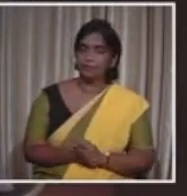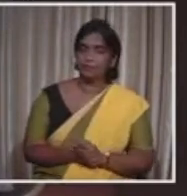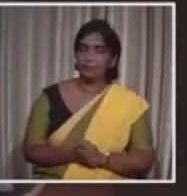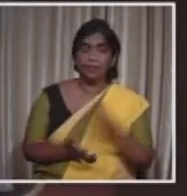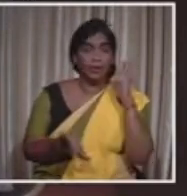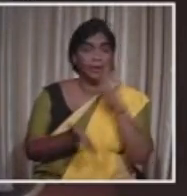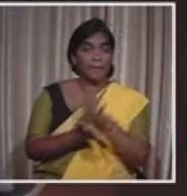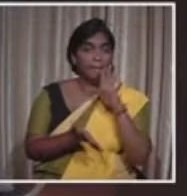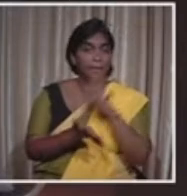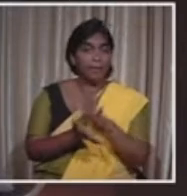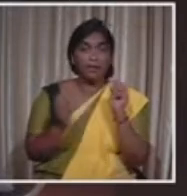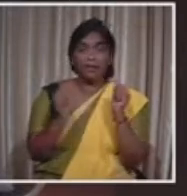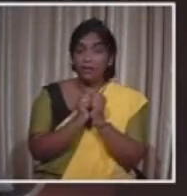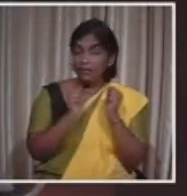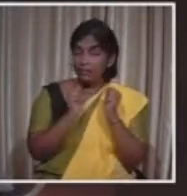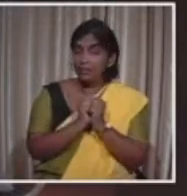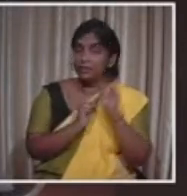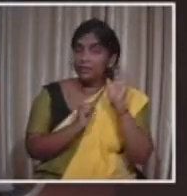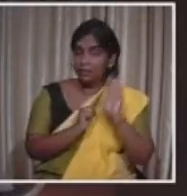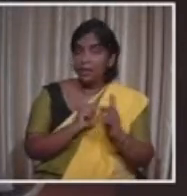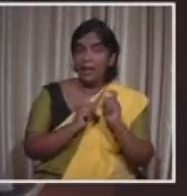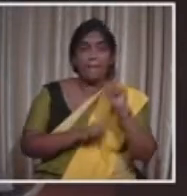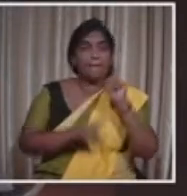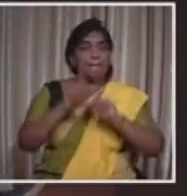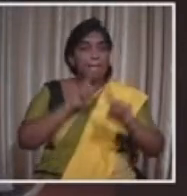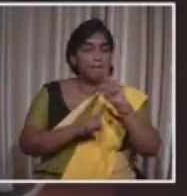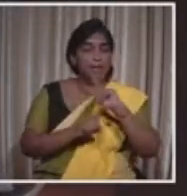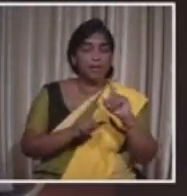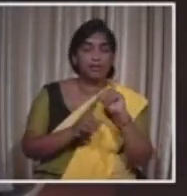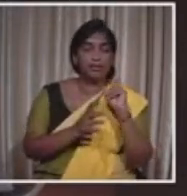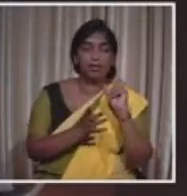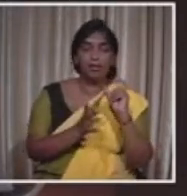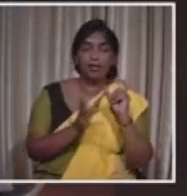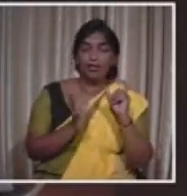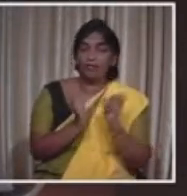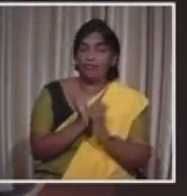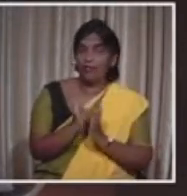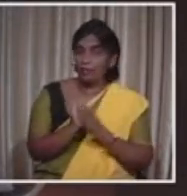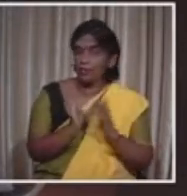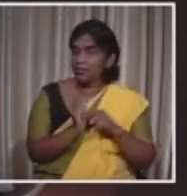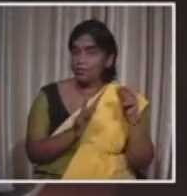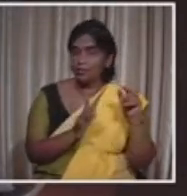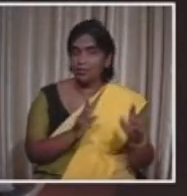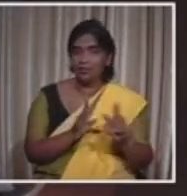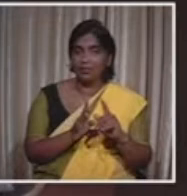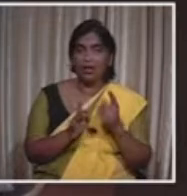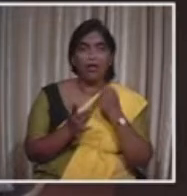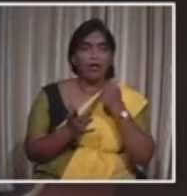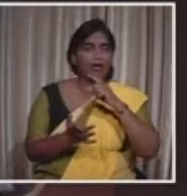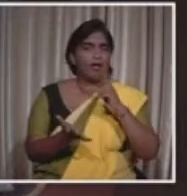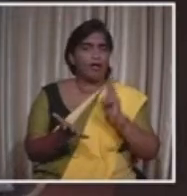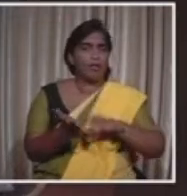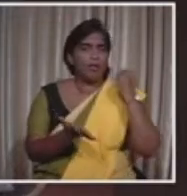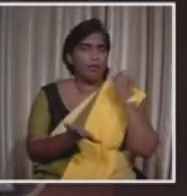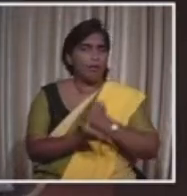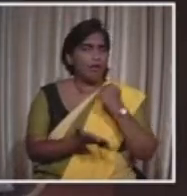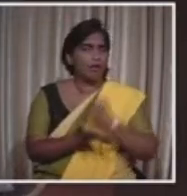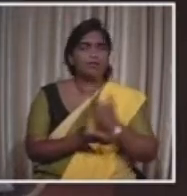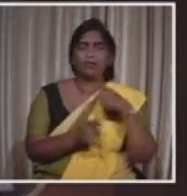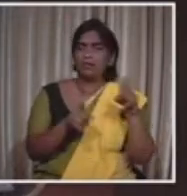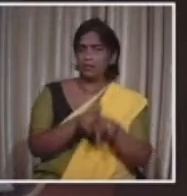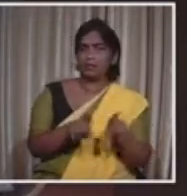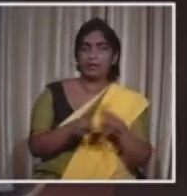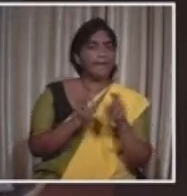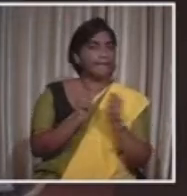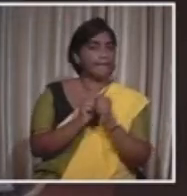මුද්‍රණ කාර්යභාරය පමනක් කරපු පාර්ලිමේන්තු කවුන්සිලයේ වෙනුවට අර නිකන් පෝස්ට් ඔෆිස් එකක් හැටියට